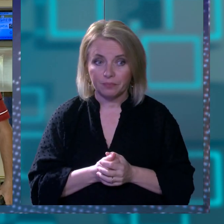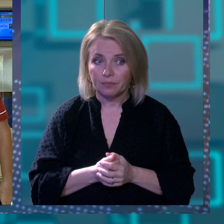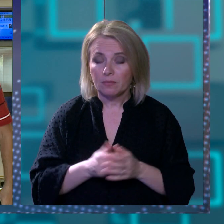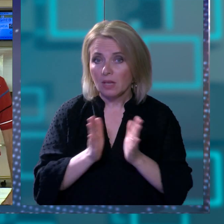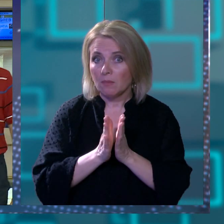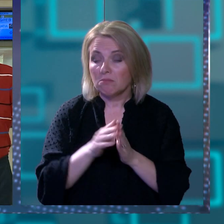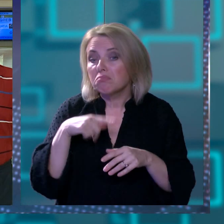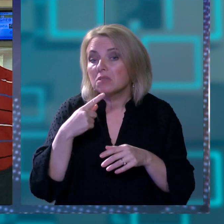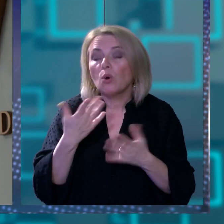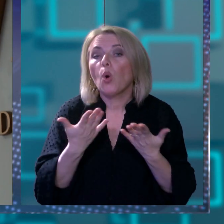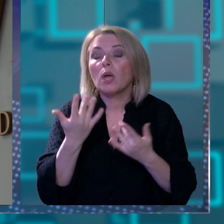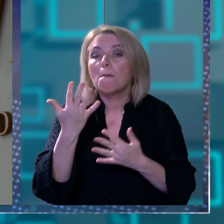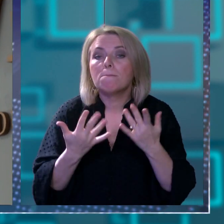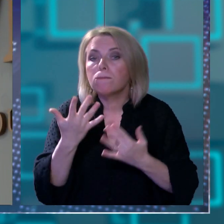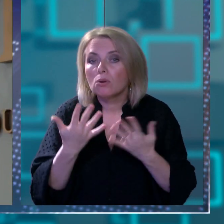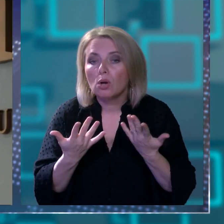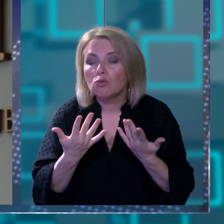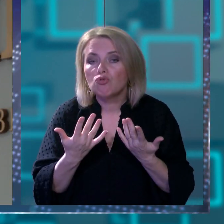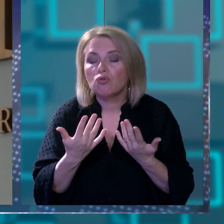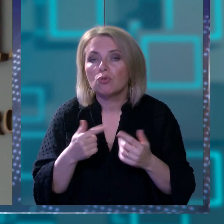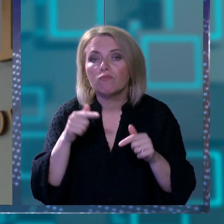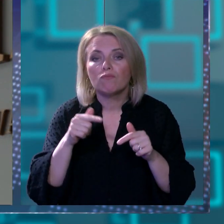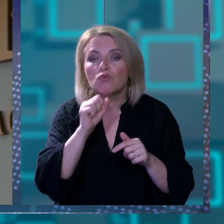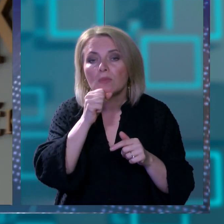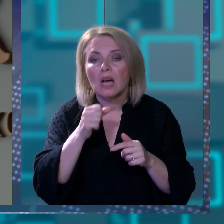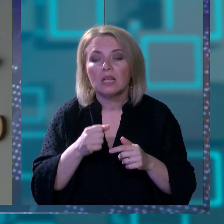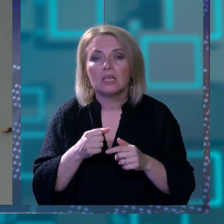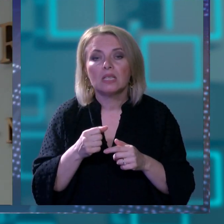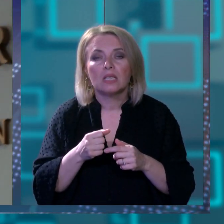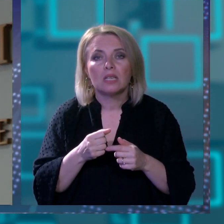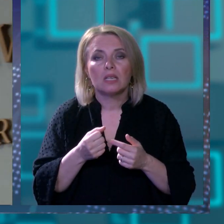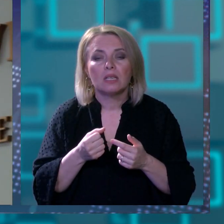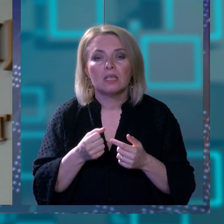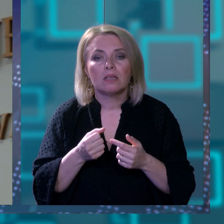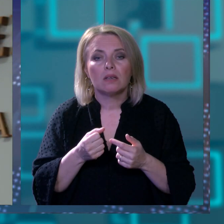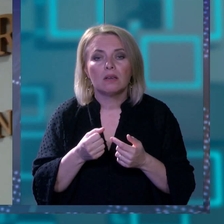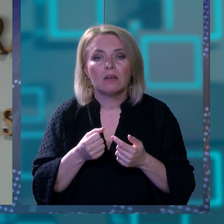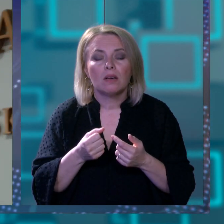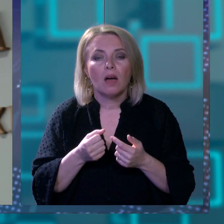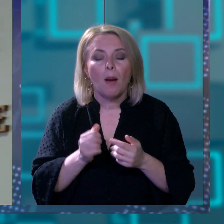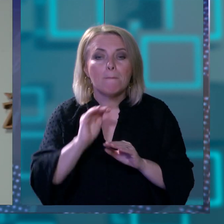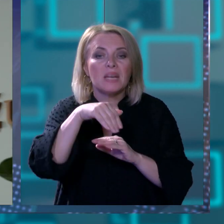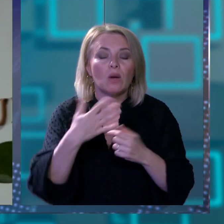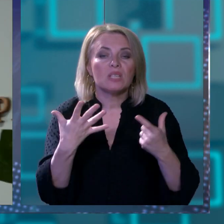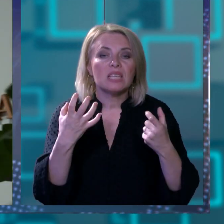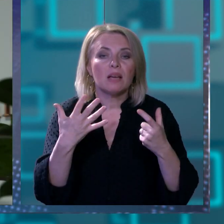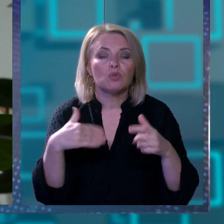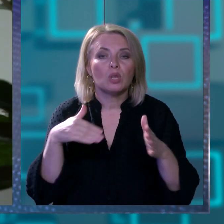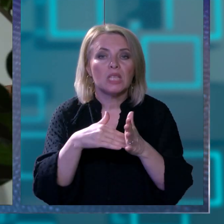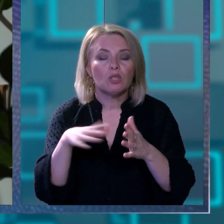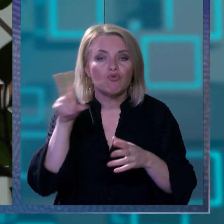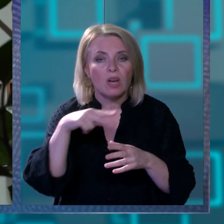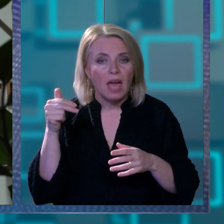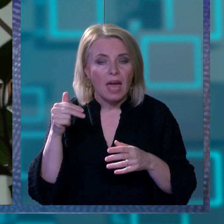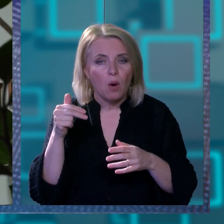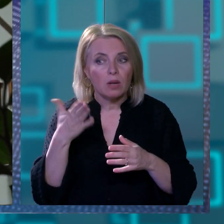županije. Kakav je bio u prošloj godini, koliko ste zadovoljni i na što ćete trošiti novce u 2024. Pa evo, kao što ste vidjeli, preko 700.000 eura smo